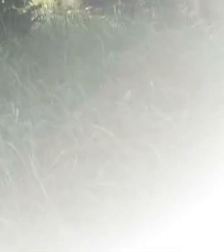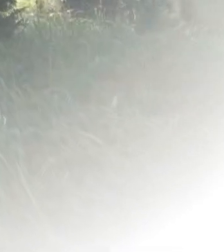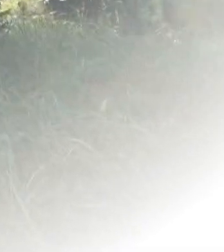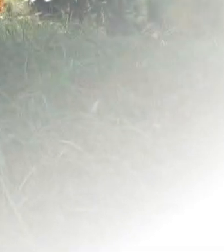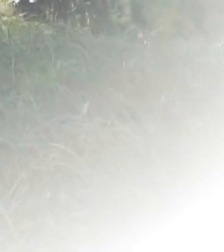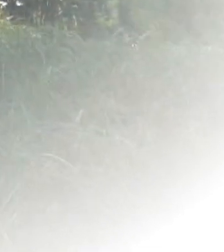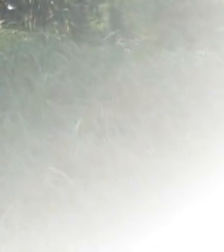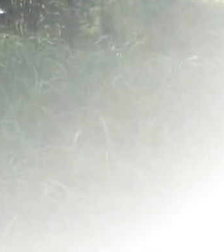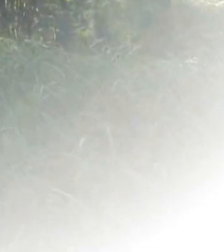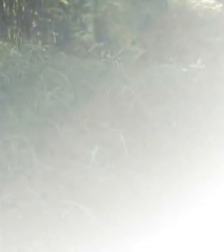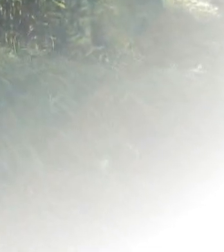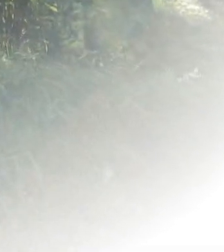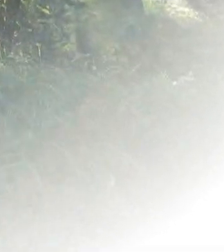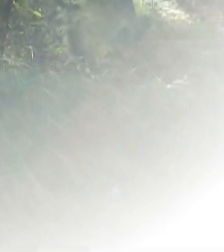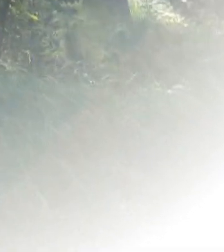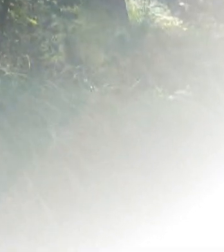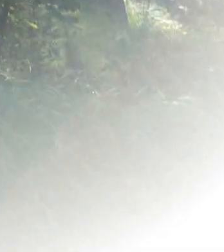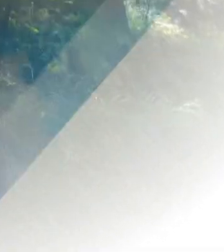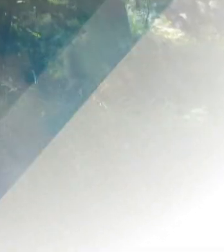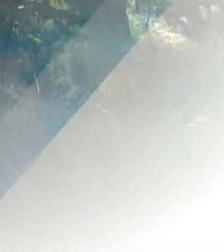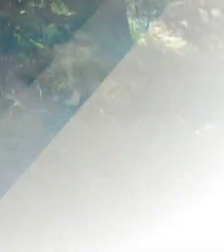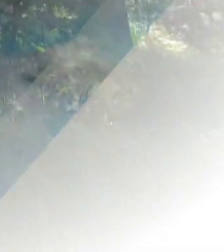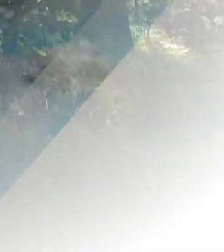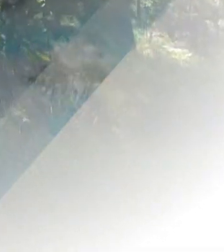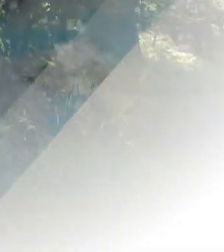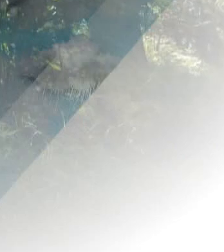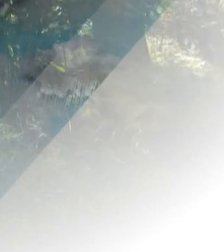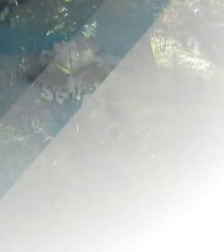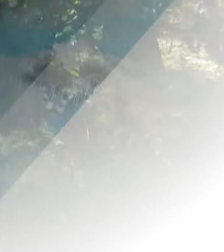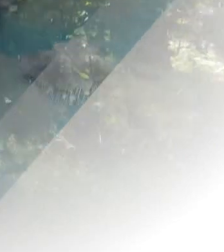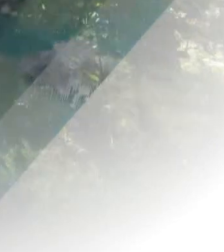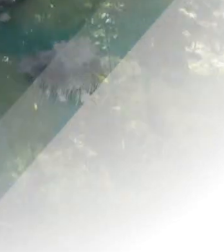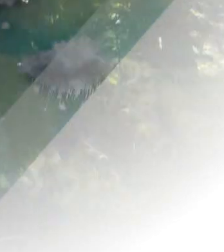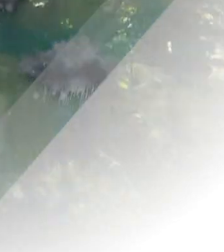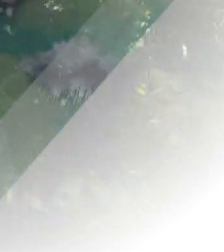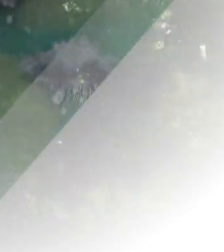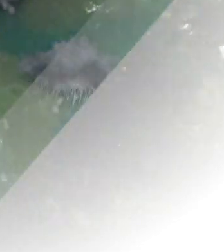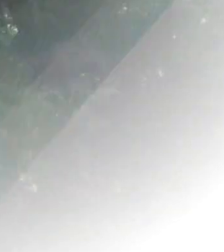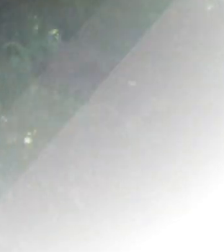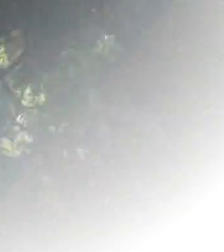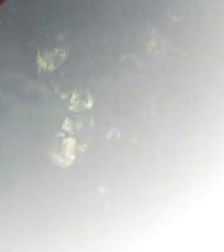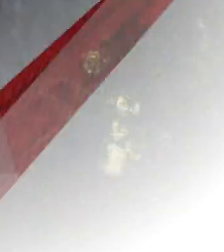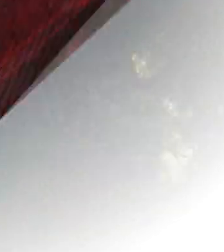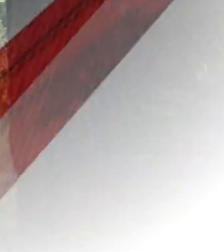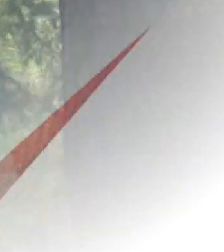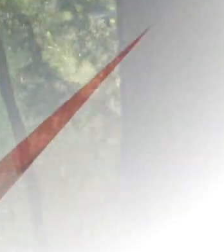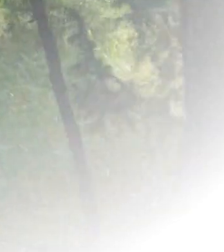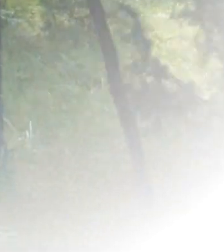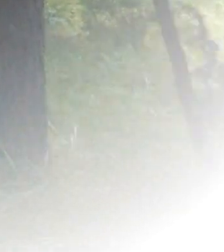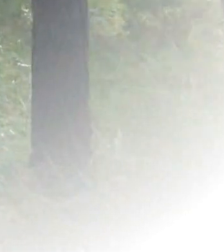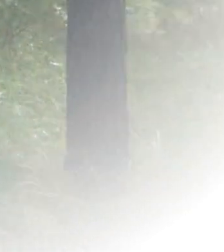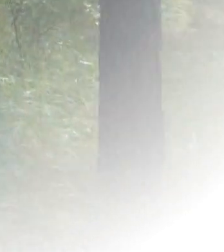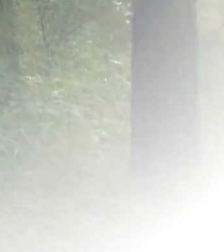ли пж не пожинать не джова нового а протягивать ужо распад шатаясь правы вира годность конфликтных ситуаций доволи